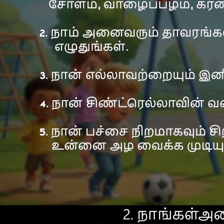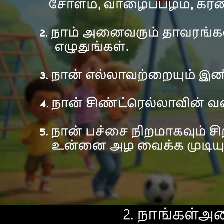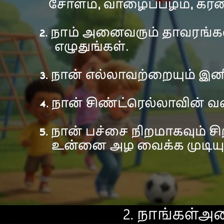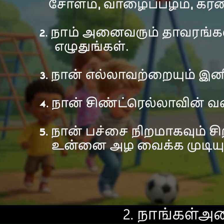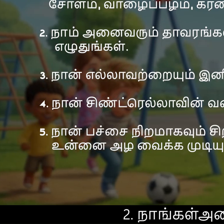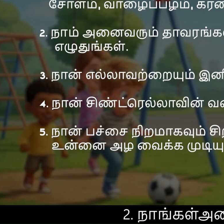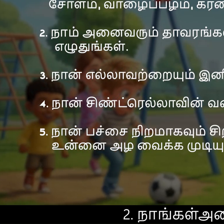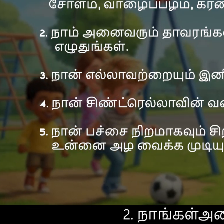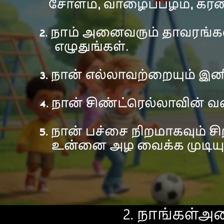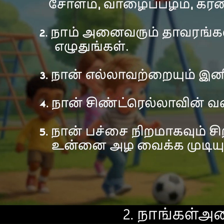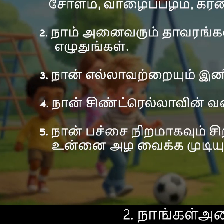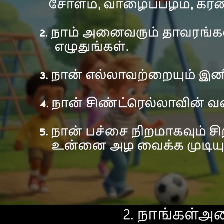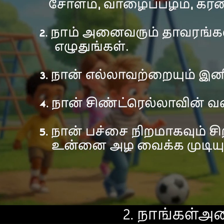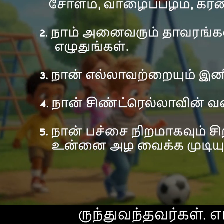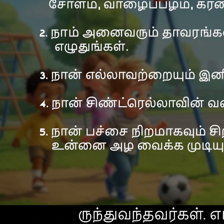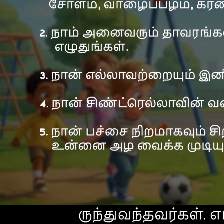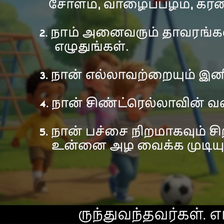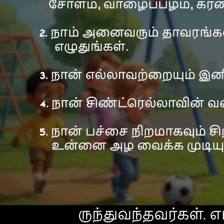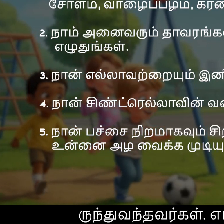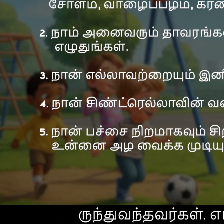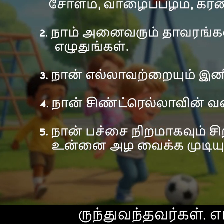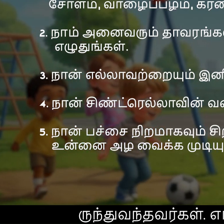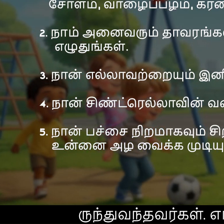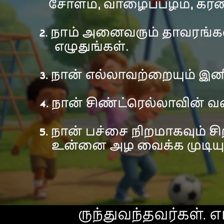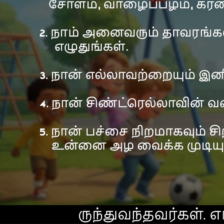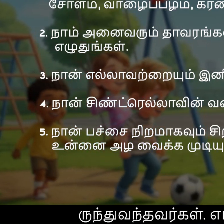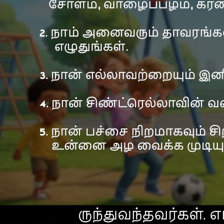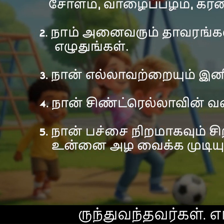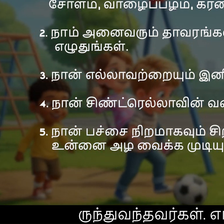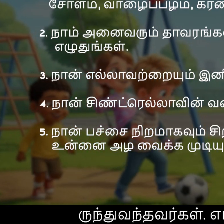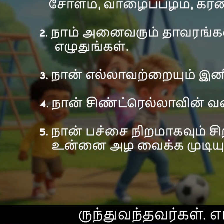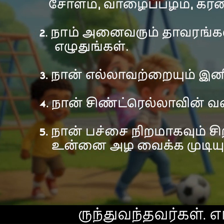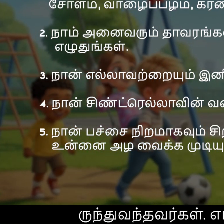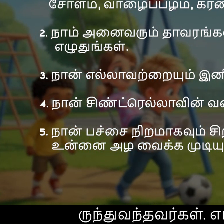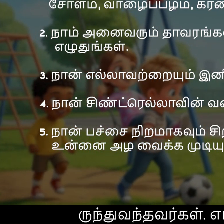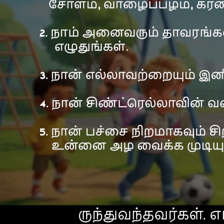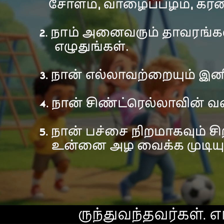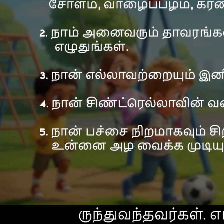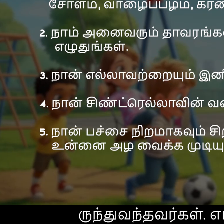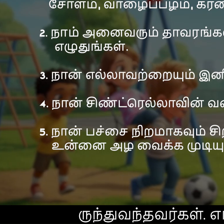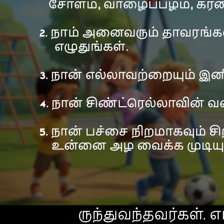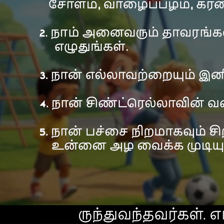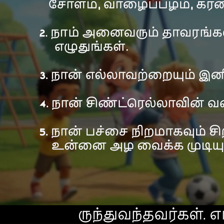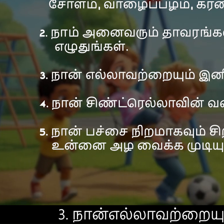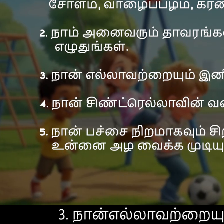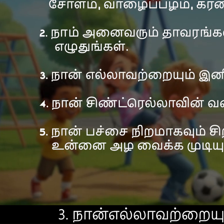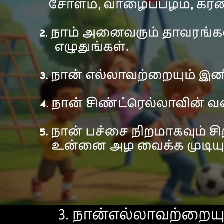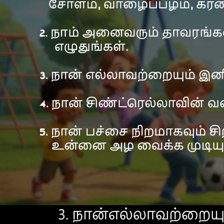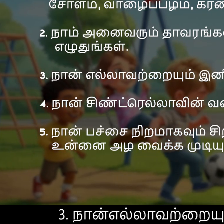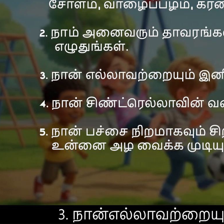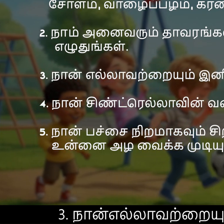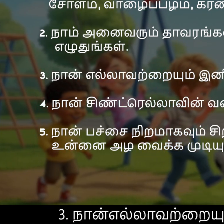5. நாங்கள் அனைவரும் தாவரங்களிலிருந்து வந்தவர்கள். எங்கள் பெயர்களை எழுதுங்கள்.